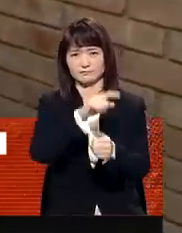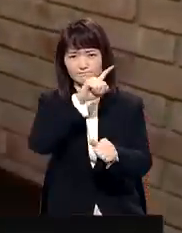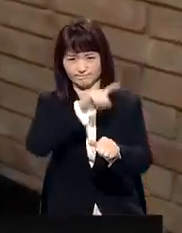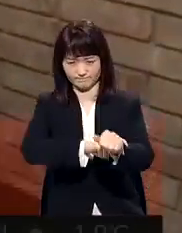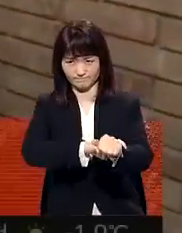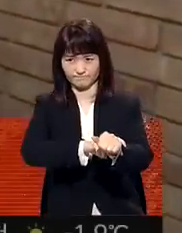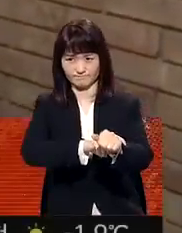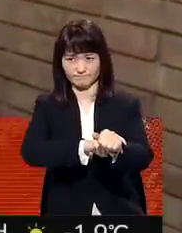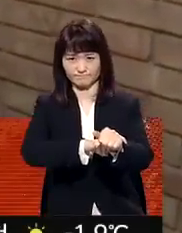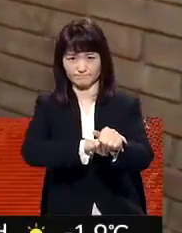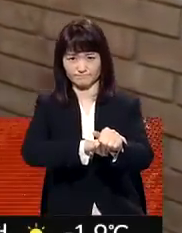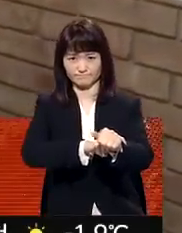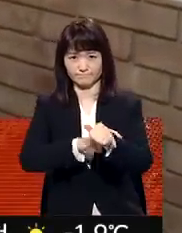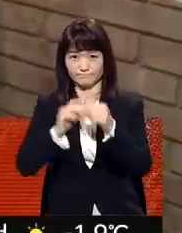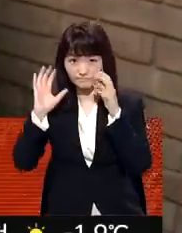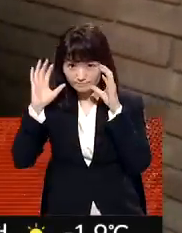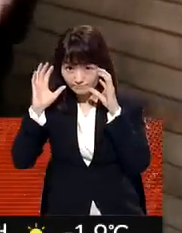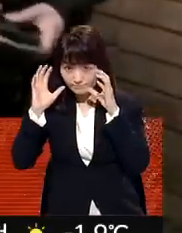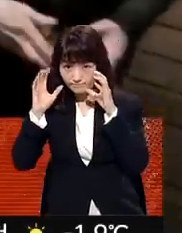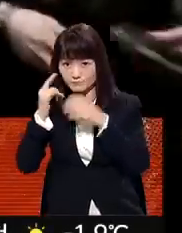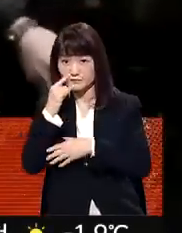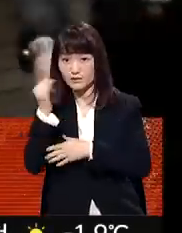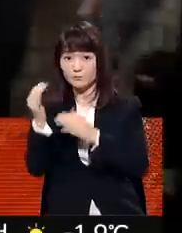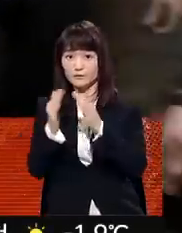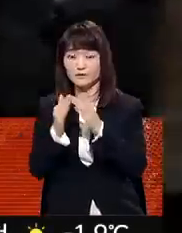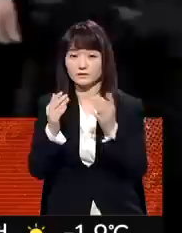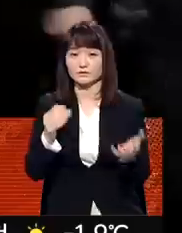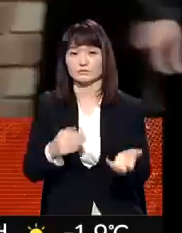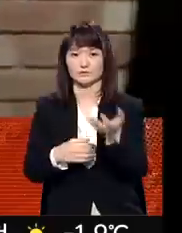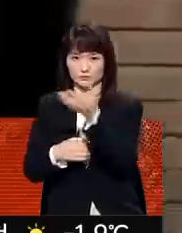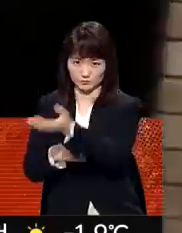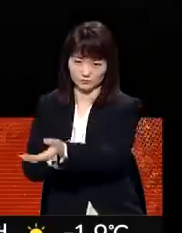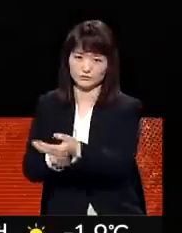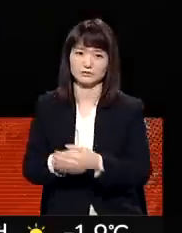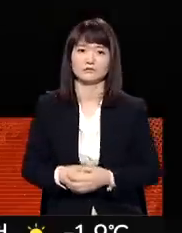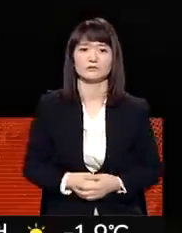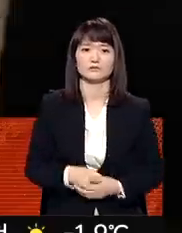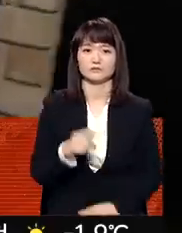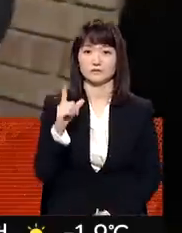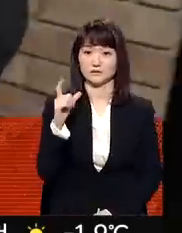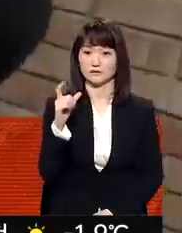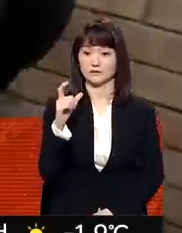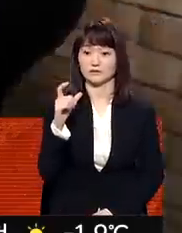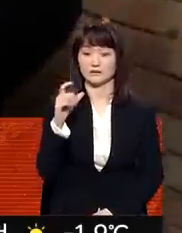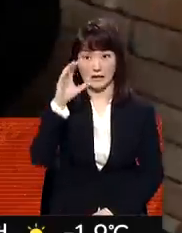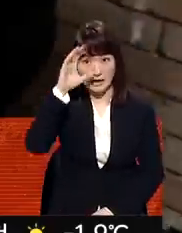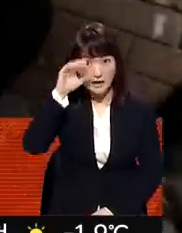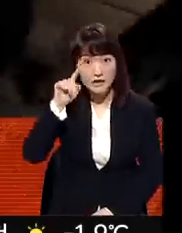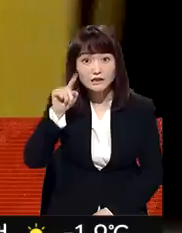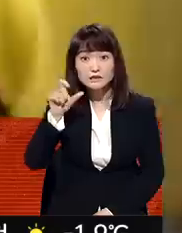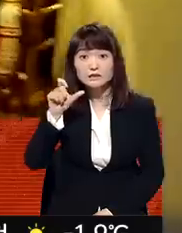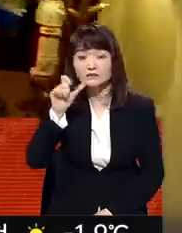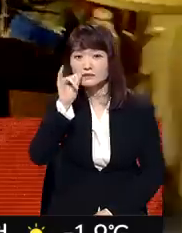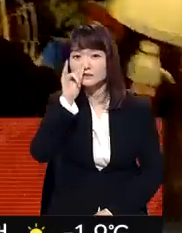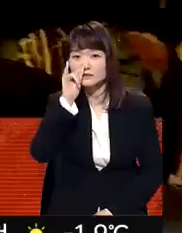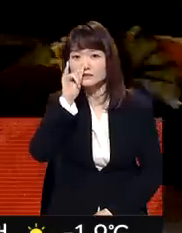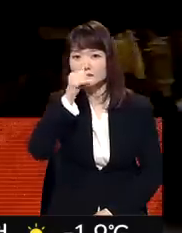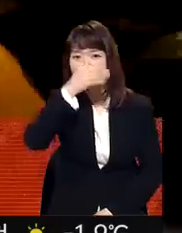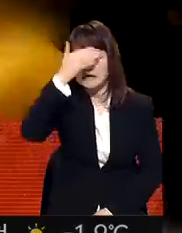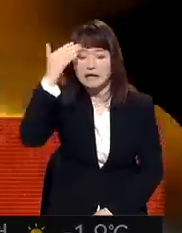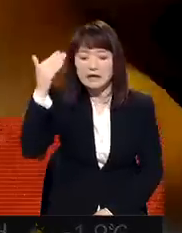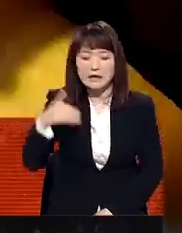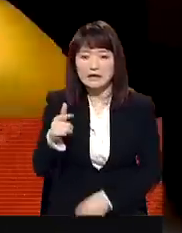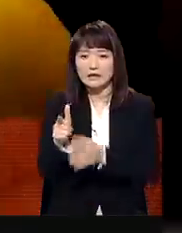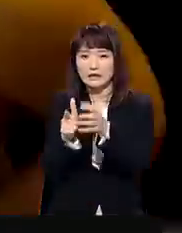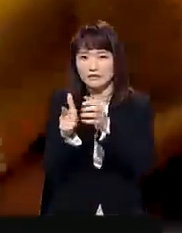자리에서 체포가 됐습니다 아이는 곧바로 아이 엄마 집으로 거처를 옮겼다고 합니다 총회는 15발이나 실탄이 들어있었는데